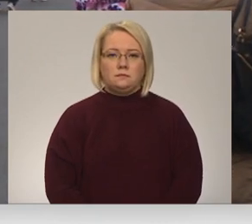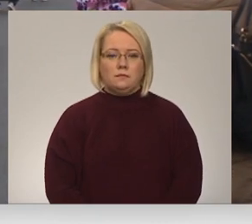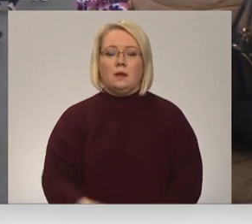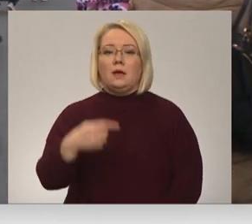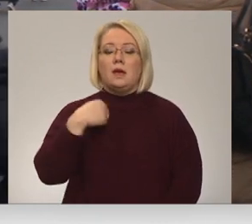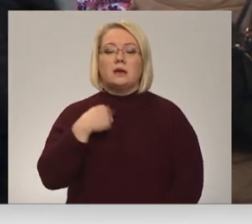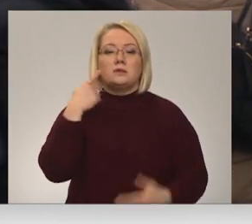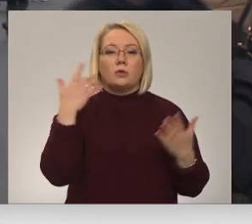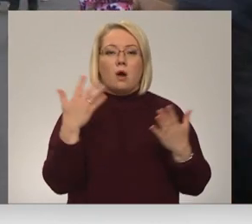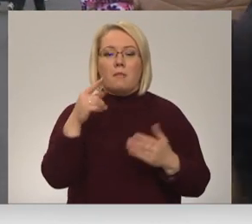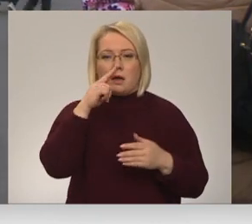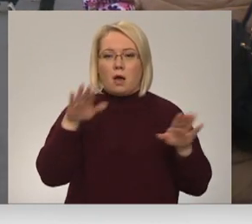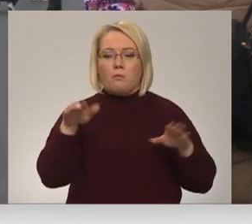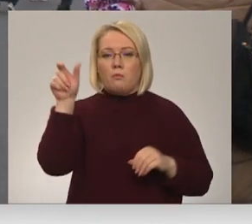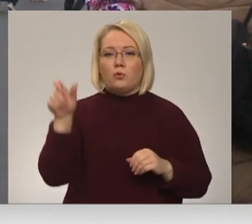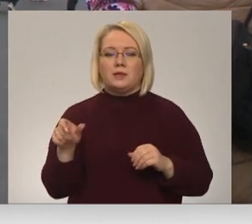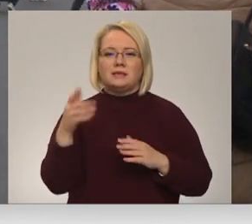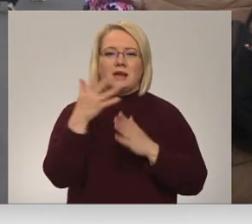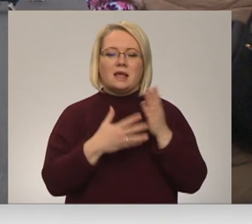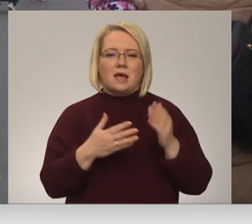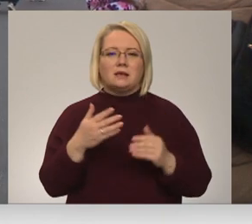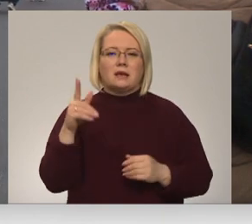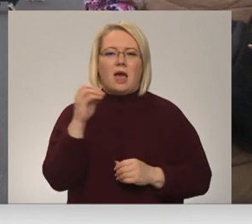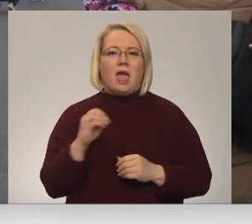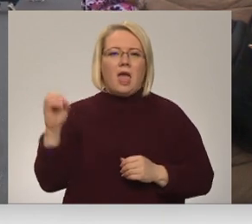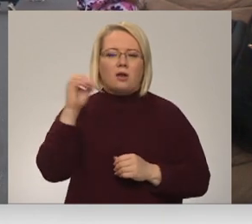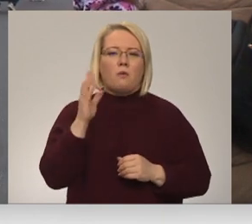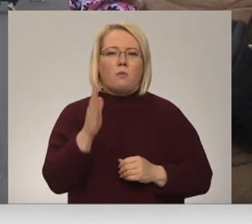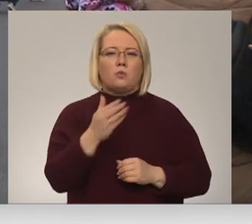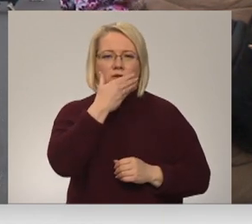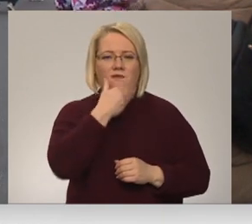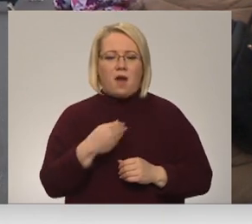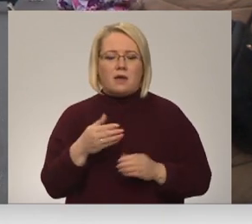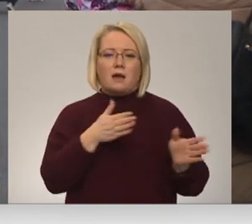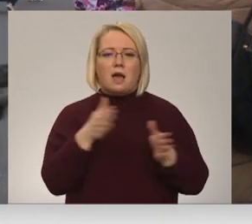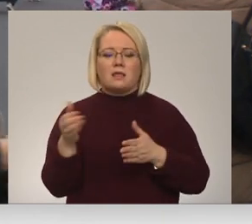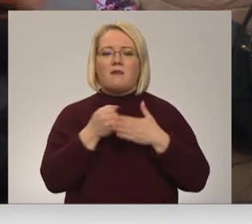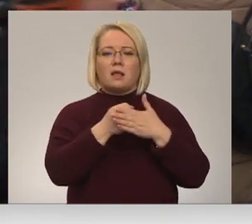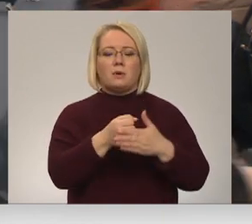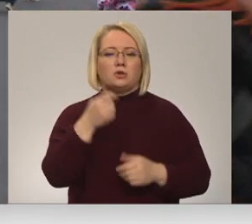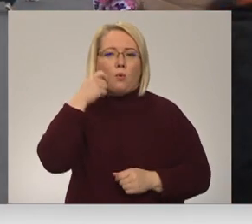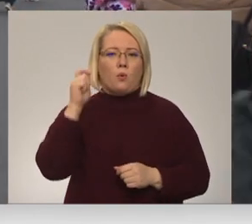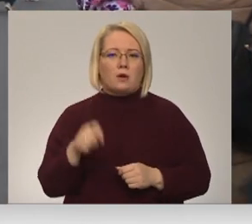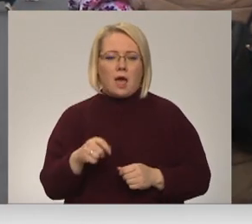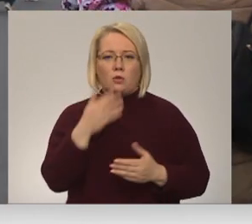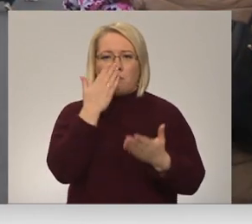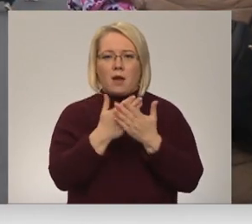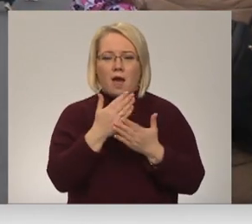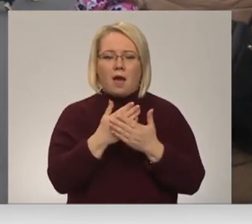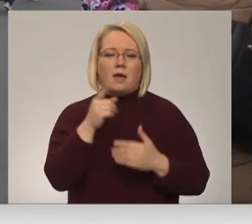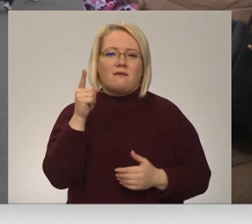Es domāju, ka Putins rēķinājās, ka rietumi būs vāji pret viņa uzbrukumu. Gatavība atbalstīt Ukrainu parāda, ka viņam nav